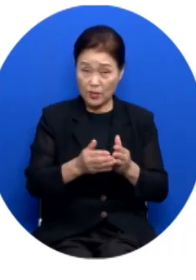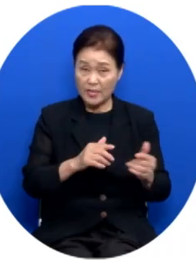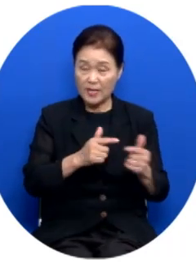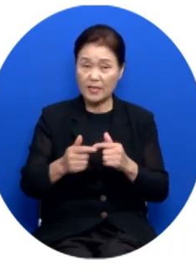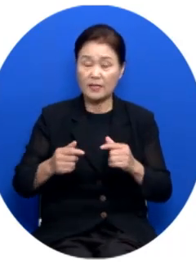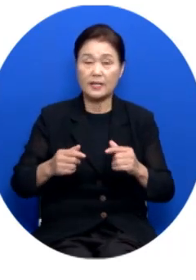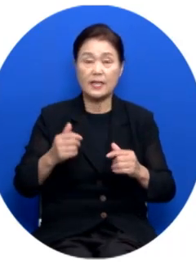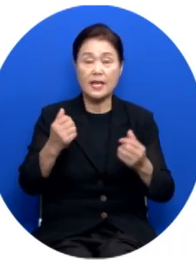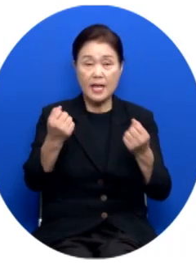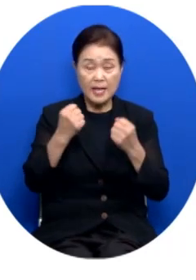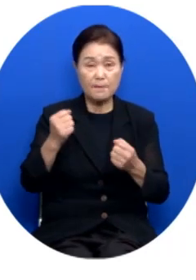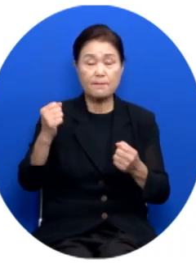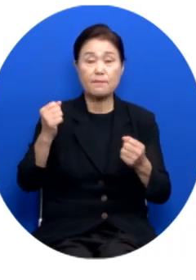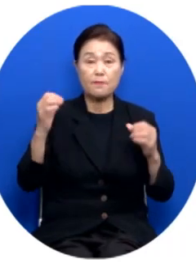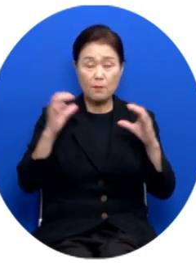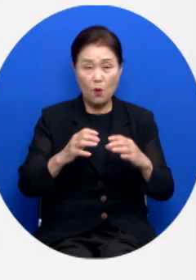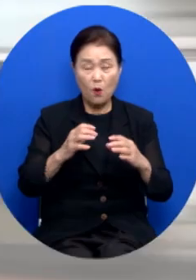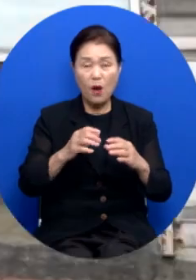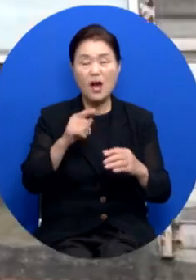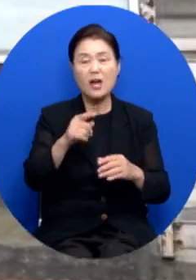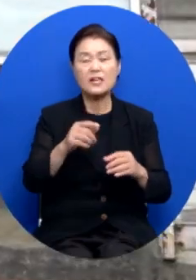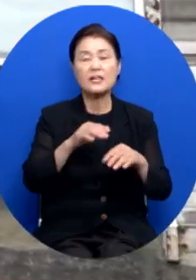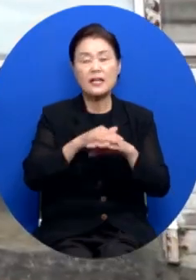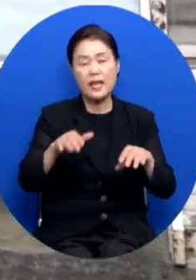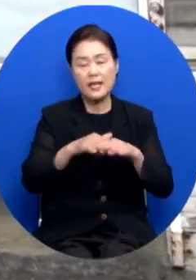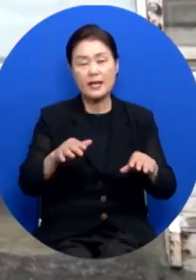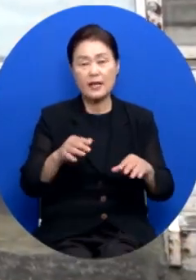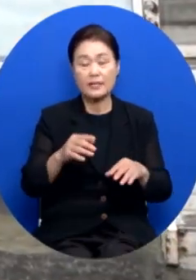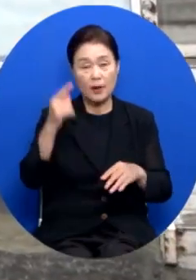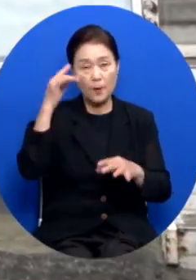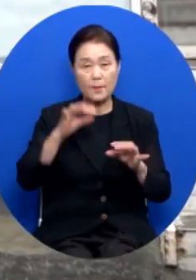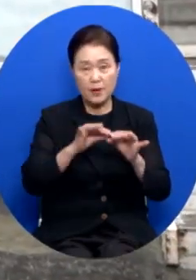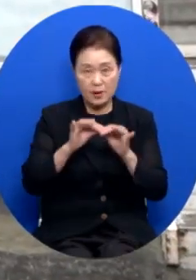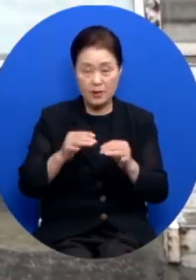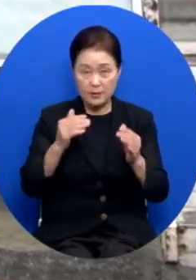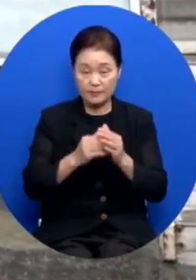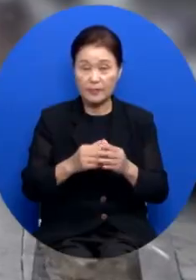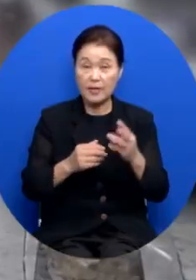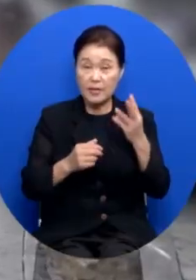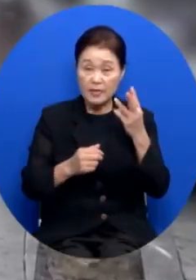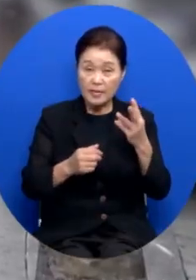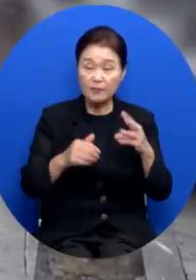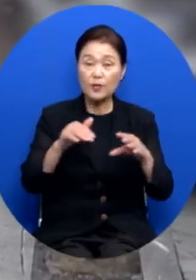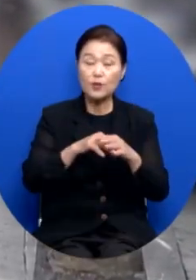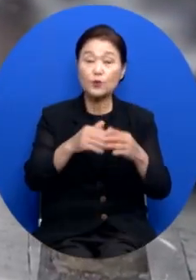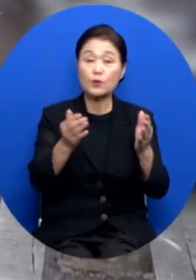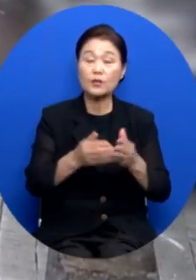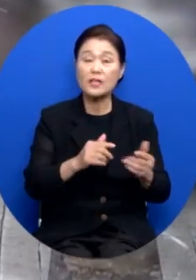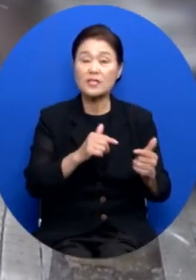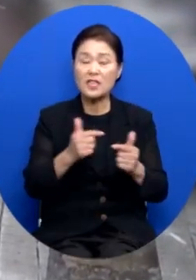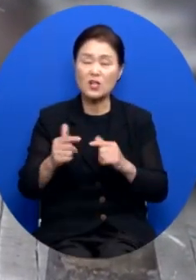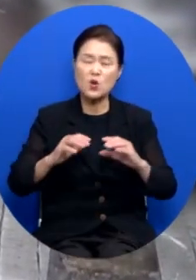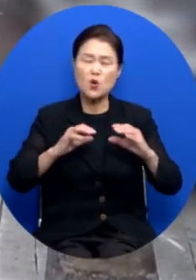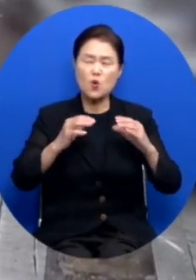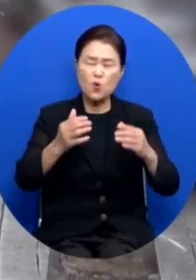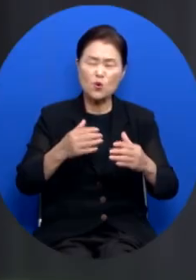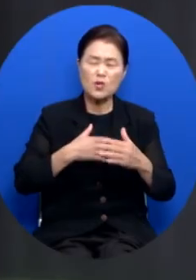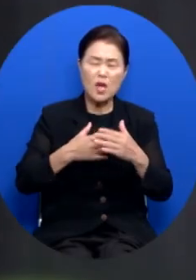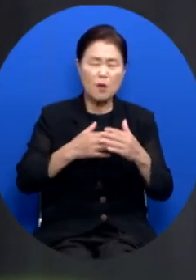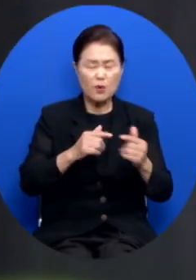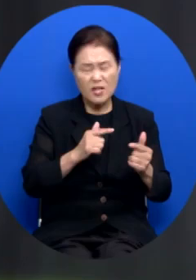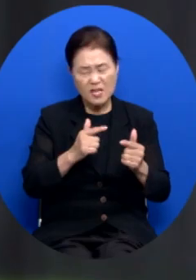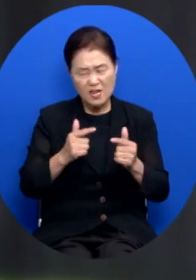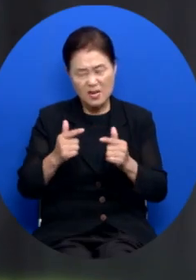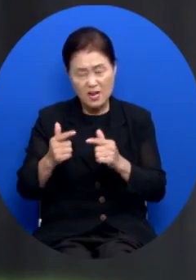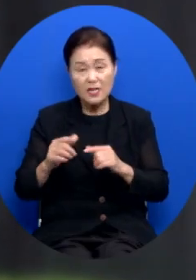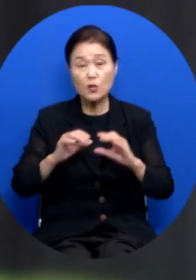이를 극복해 나가는 데 뜻을 모았습니다. 3대 종단 대표들은 국제정세 불안과 세계적인 경제위기로 국민의